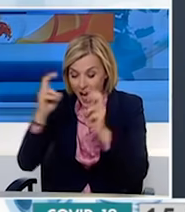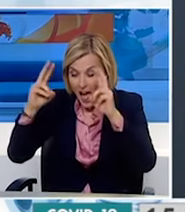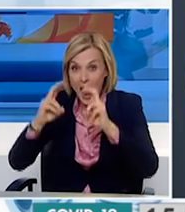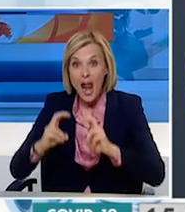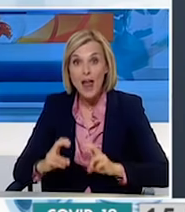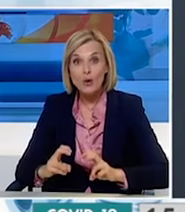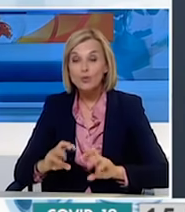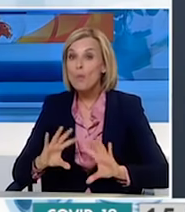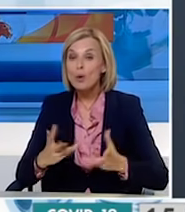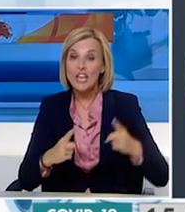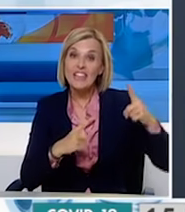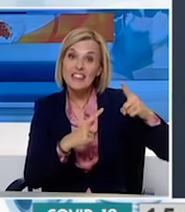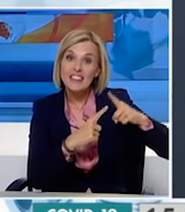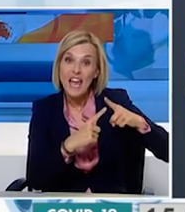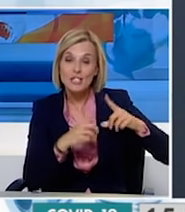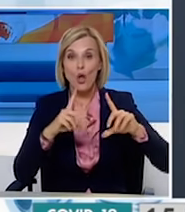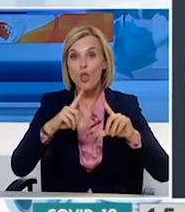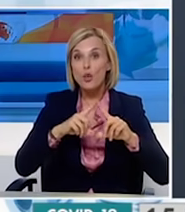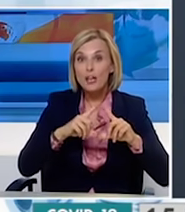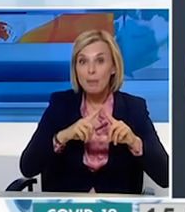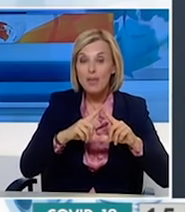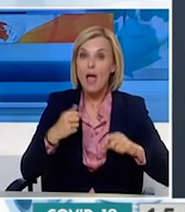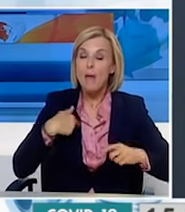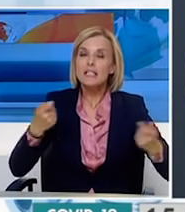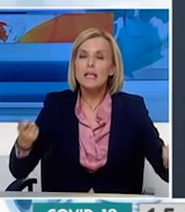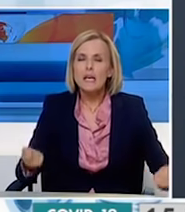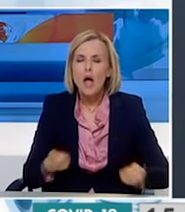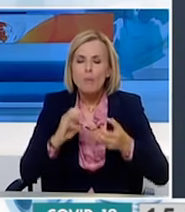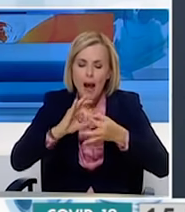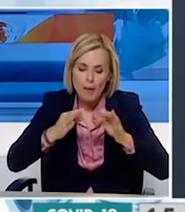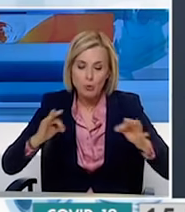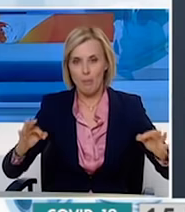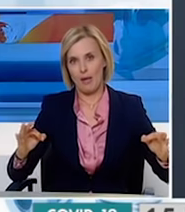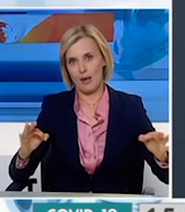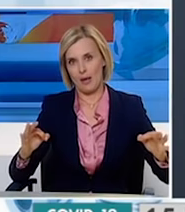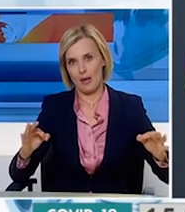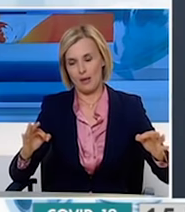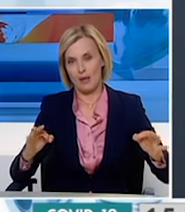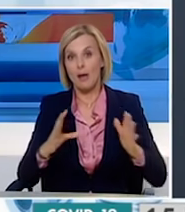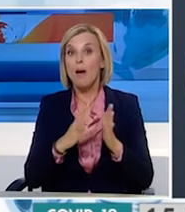μέτρα τα οποία θεωρούνται ότι έχουν μικρή σημασία. Παραδείγματος χάρη